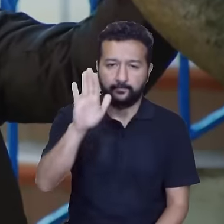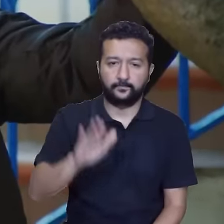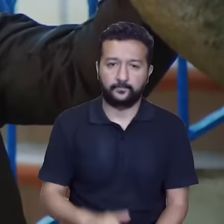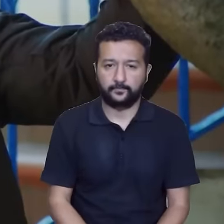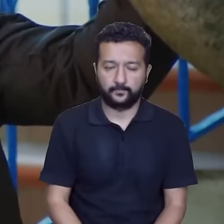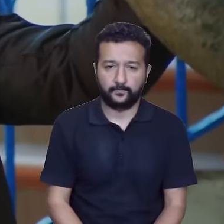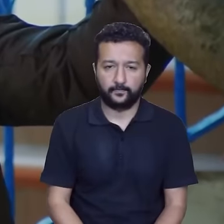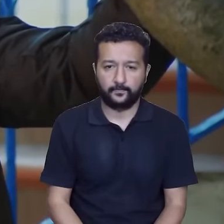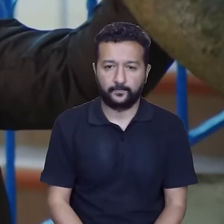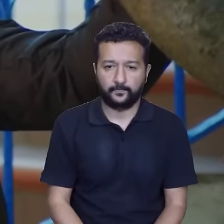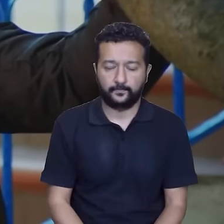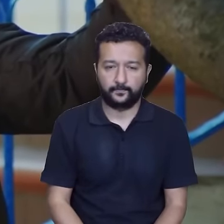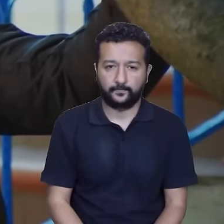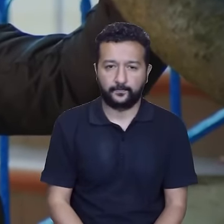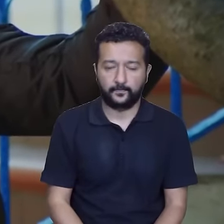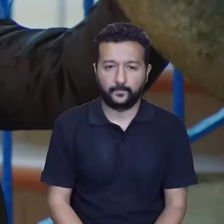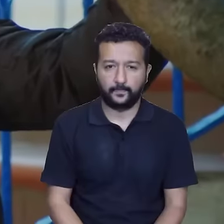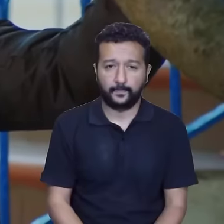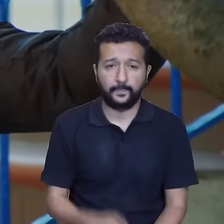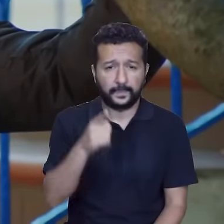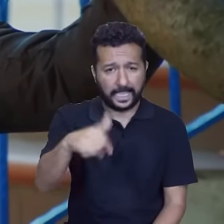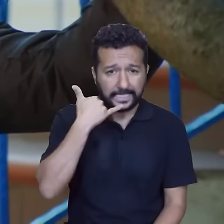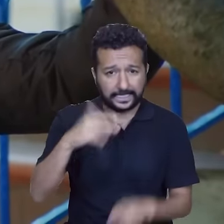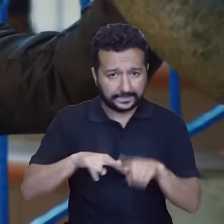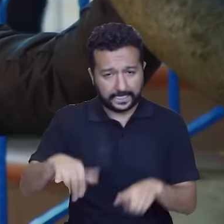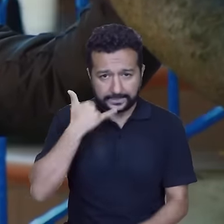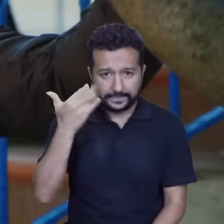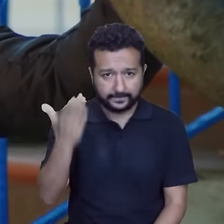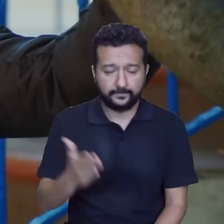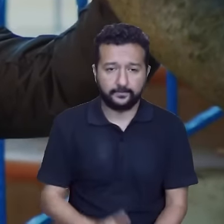Geleceğim. Şener bahçede ağaca yaslanmış. Açsana Ayşen ya.